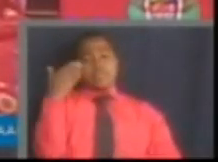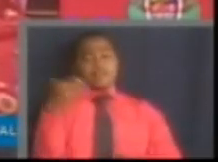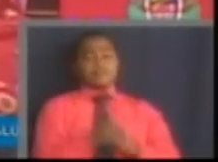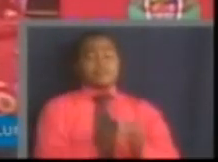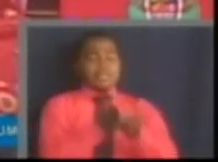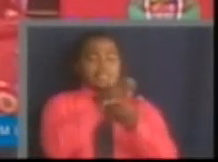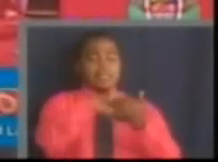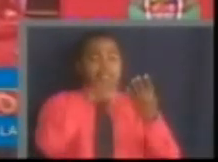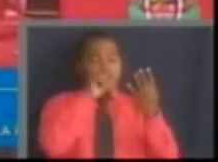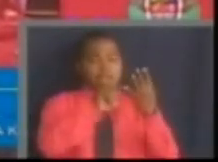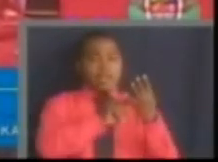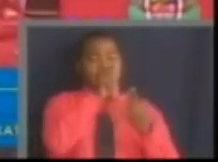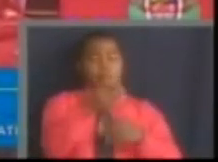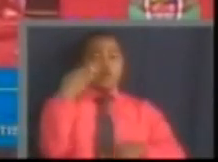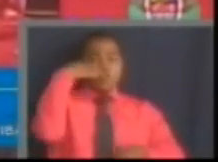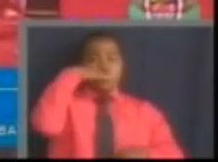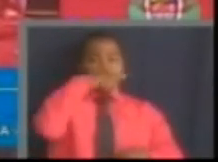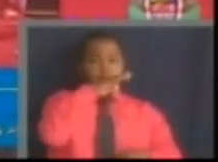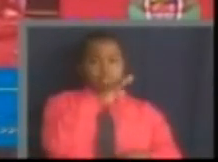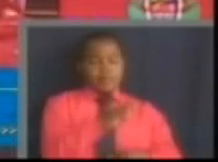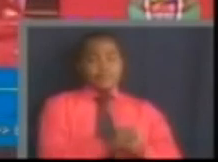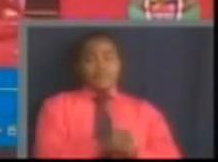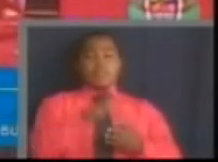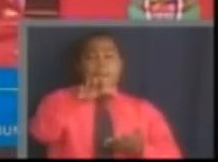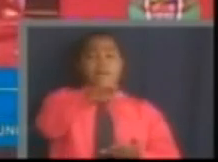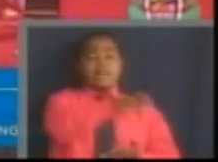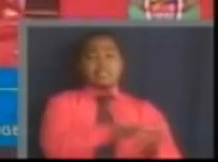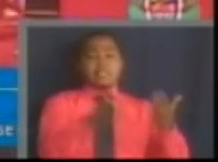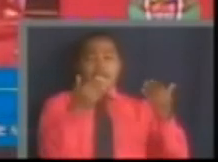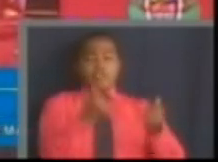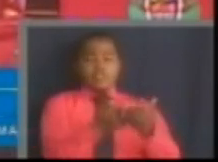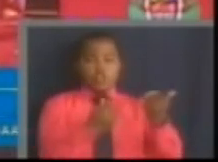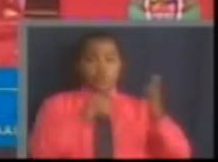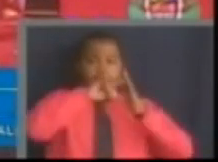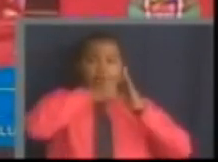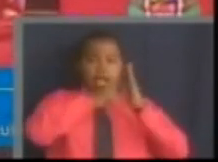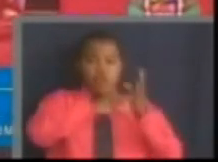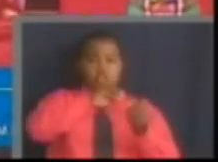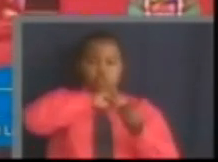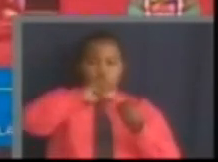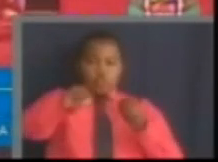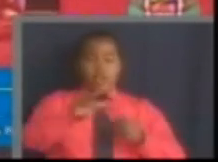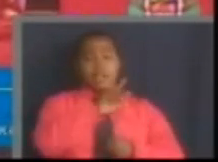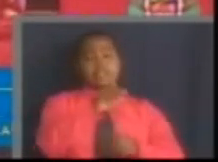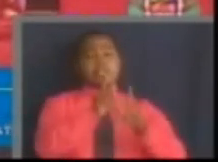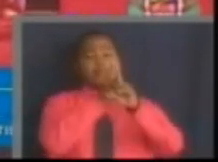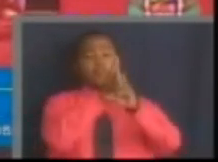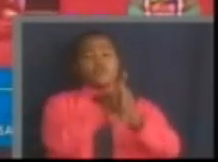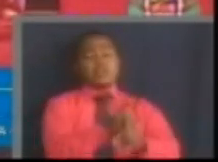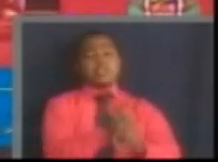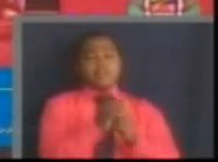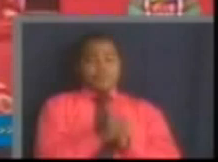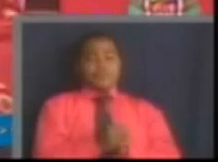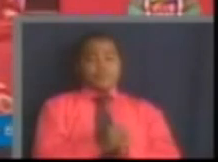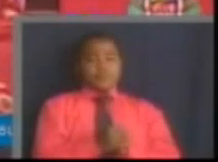nne ambayo ndio muhimu zaidi. Mazingira ambayo yanaweza kusababisha kanuni itenguliwe ni kama yafuatayo. A.